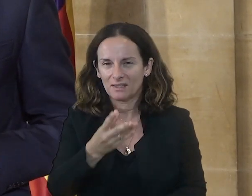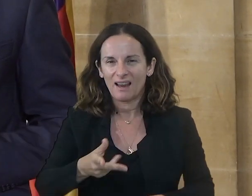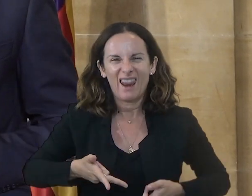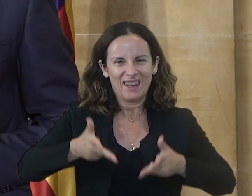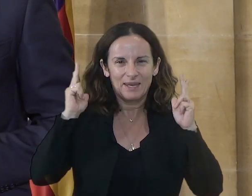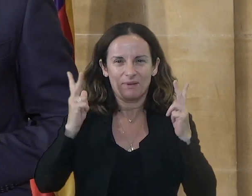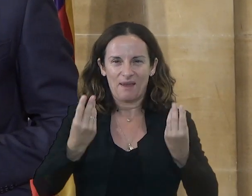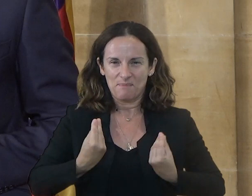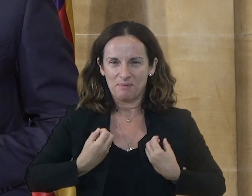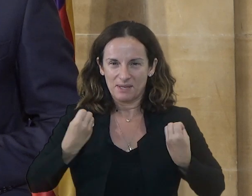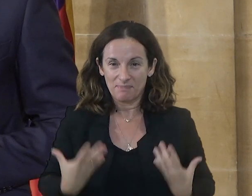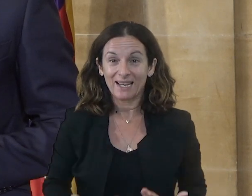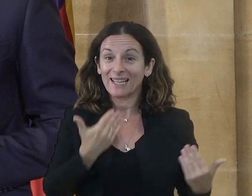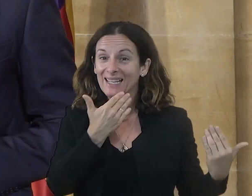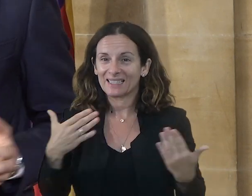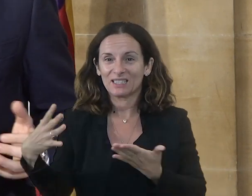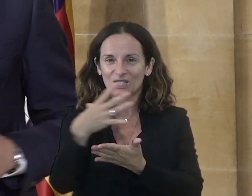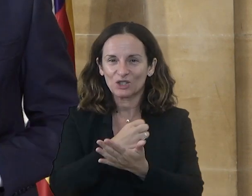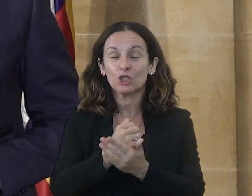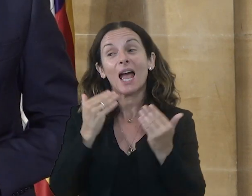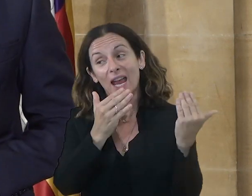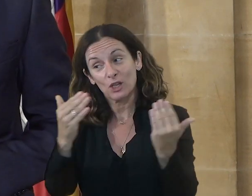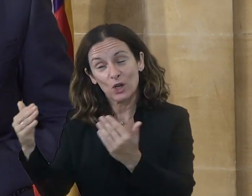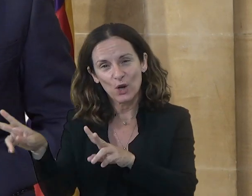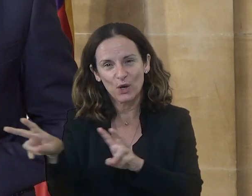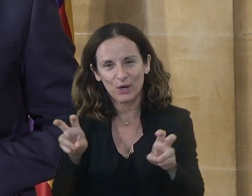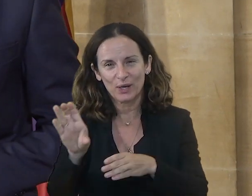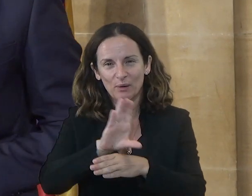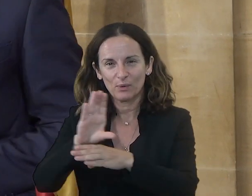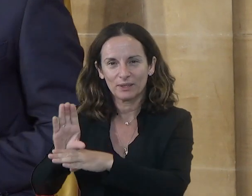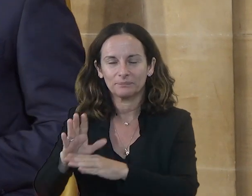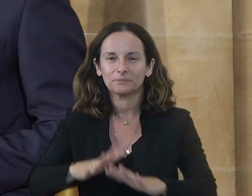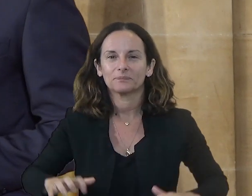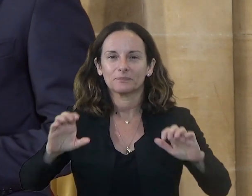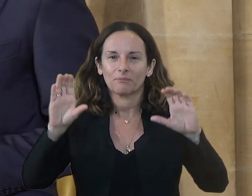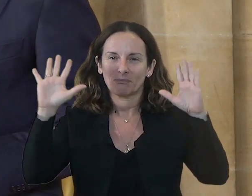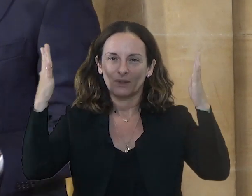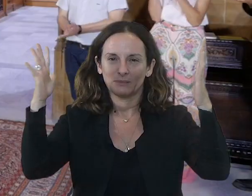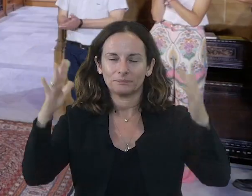esplèndid i lliure per poder viure. Moltes gràcies a tots i enhorabona.